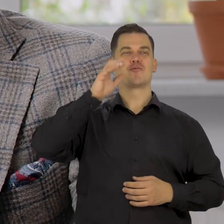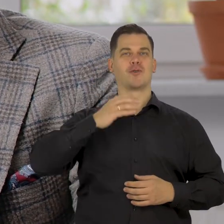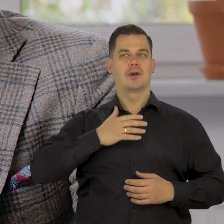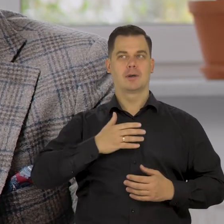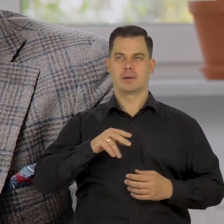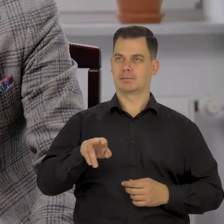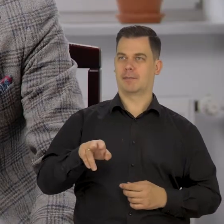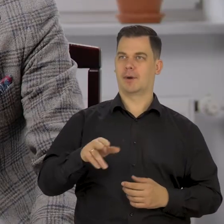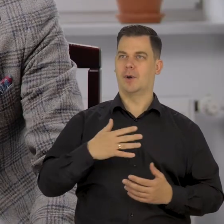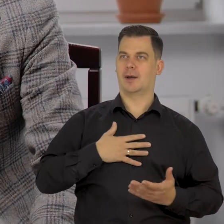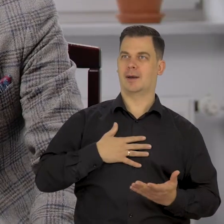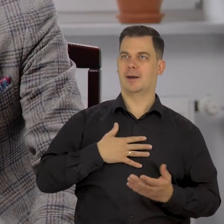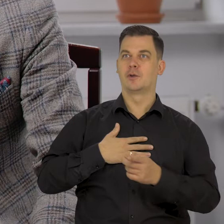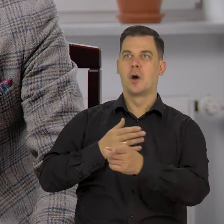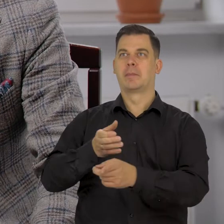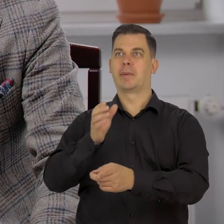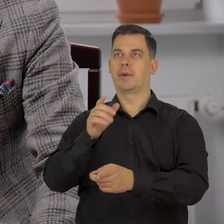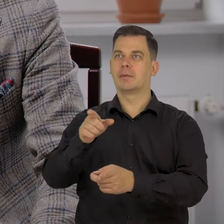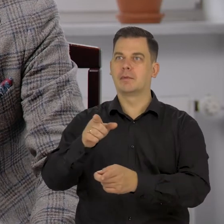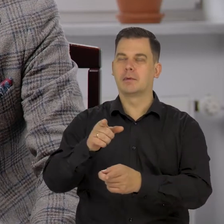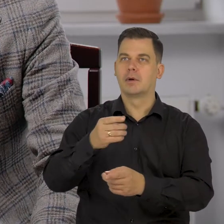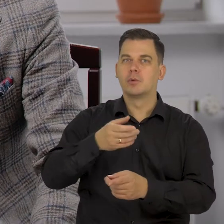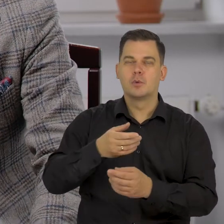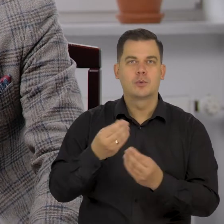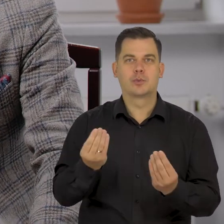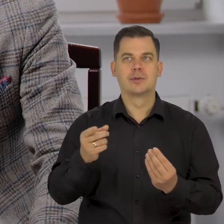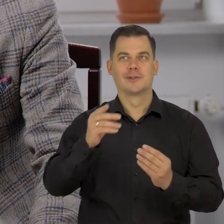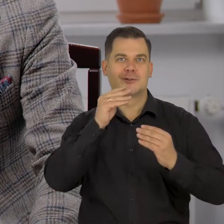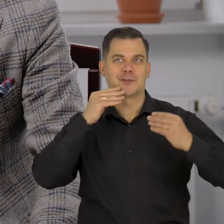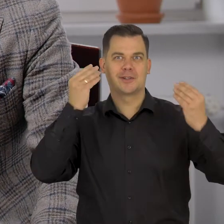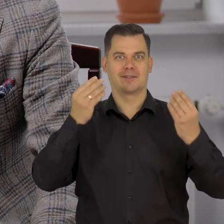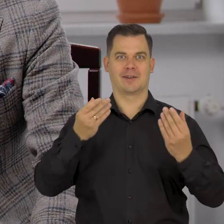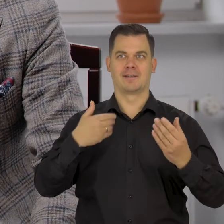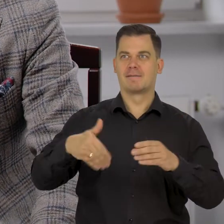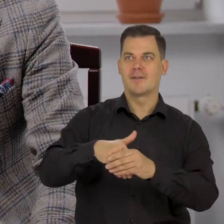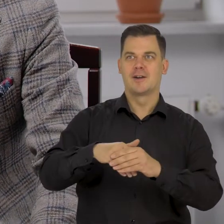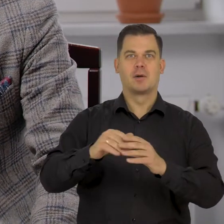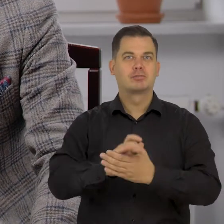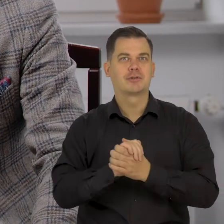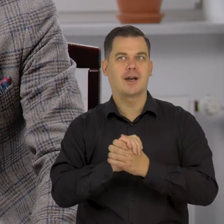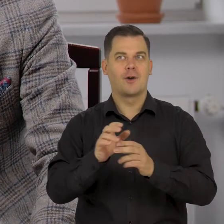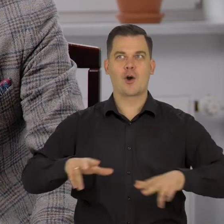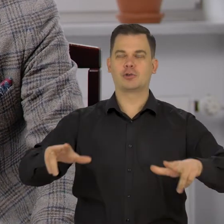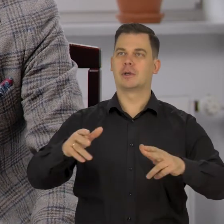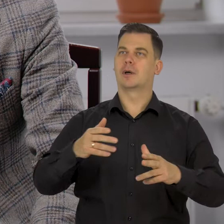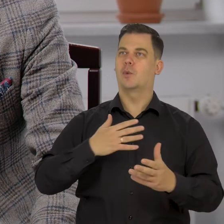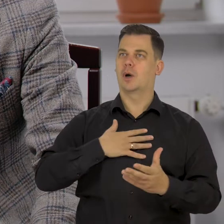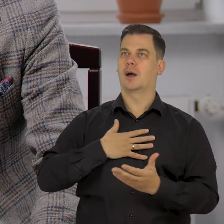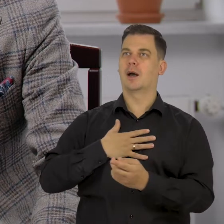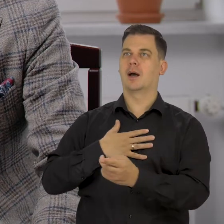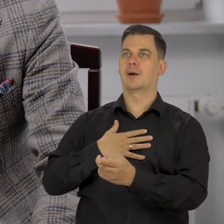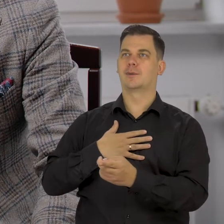przykład dana osoba, która pije taki napój, jest szczęśliwa, znajduje się wśród przyjaciół, wśród